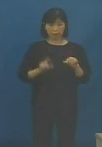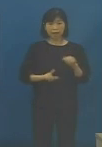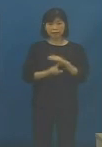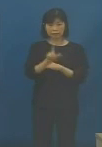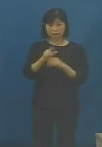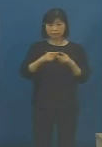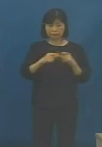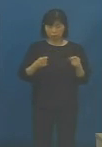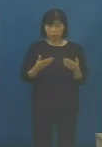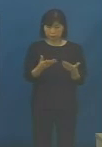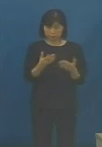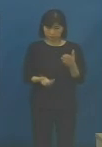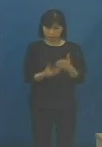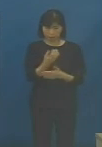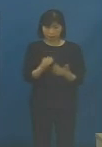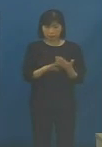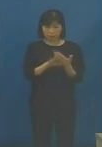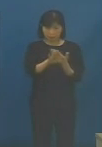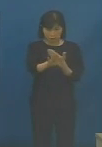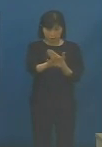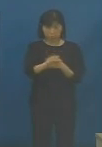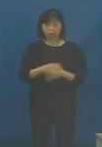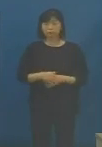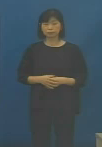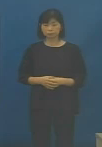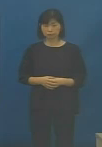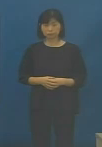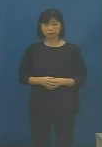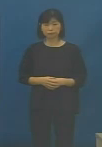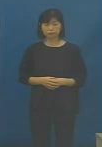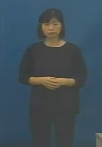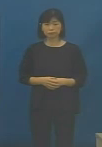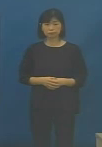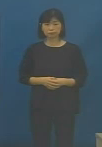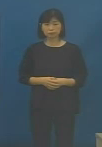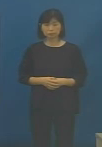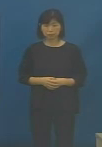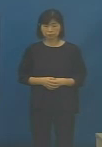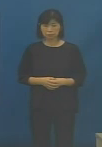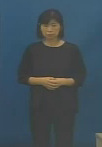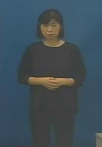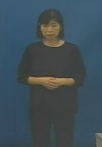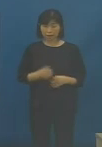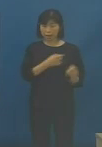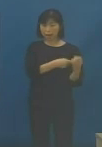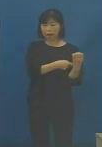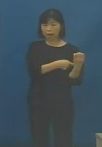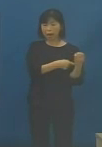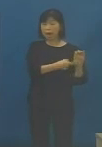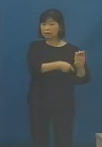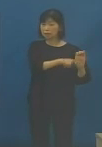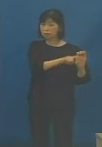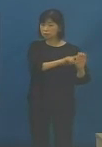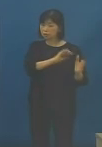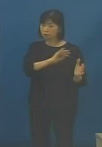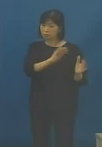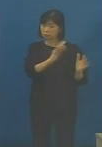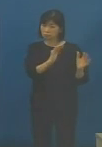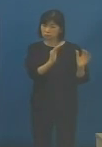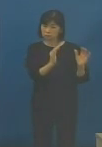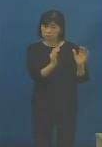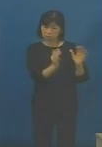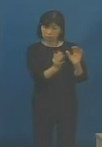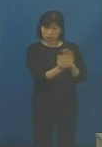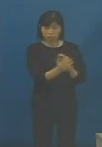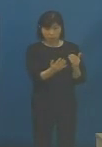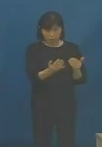後、重ねて申し上げてまいりましたのはやはり一定の緩やかなエネルギー革命が起こるべきだということを申し上げてまい